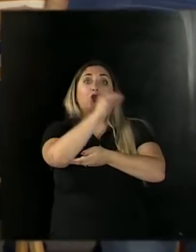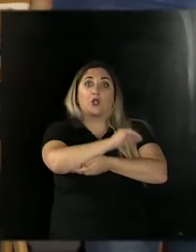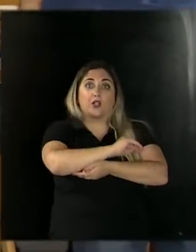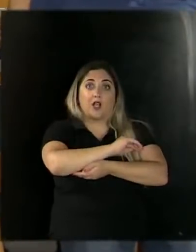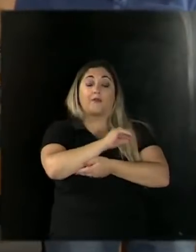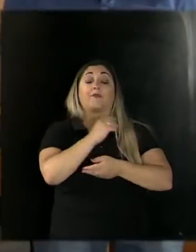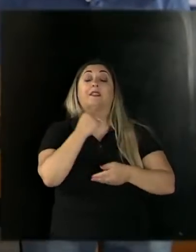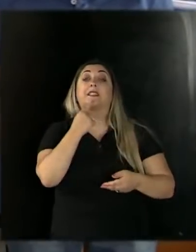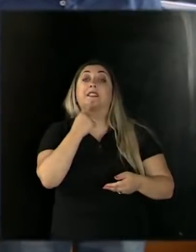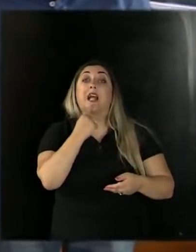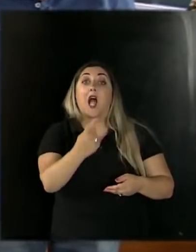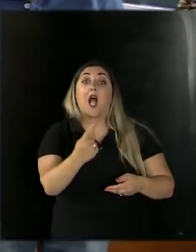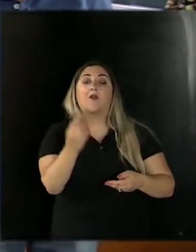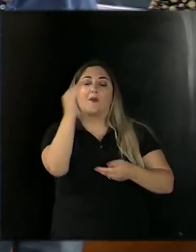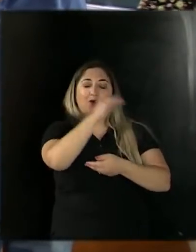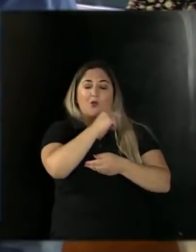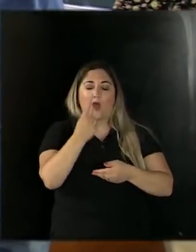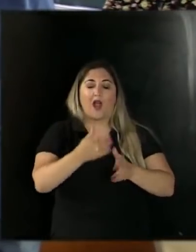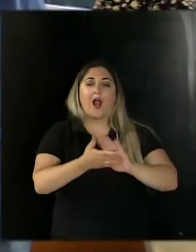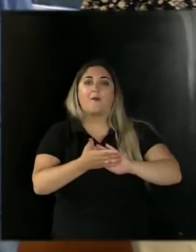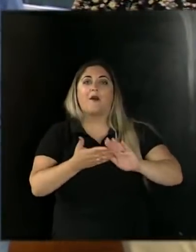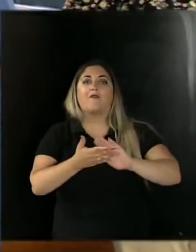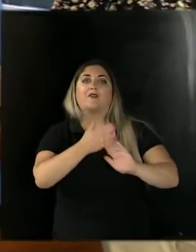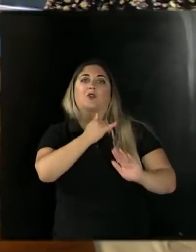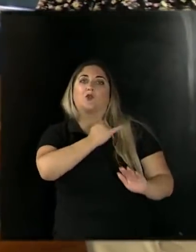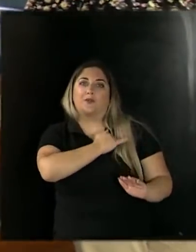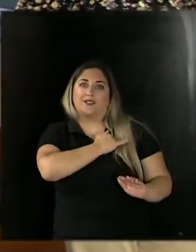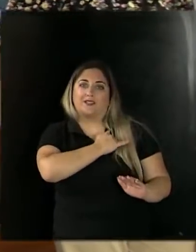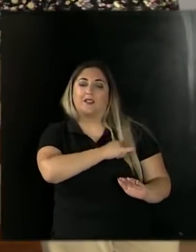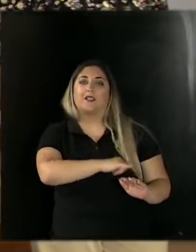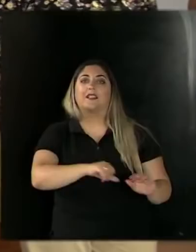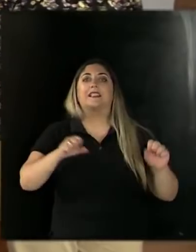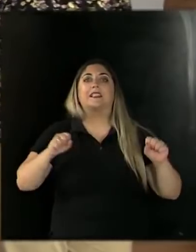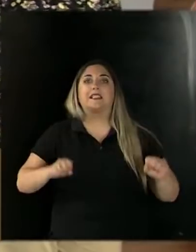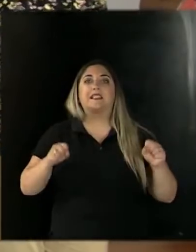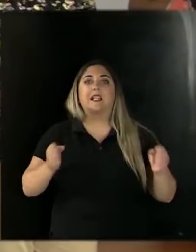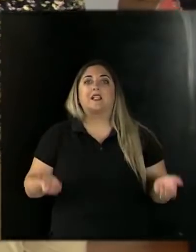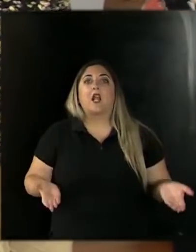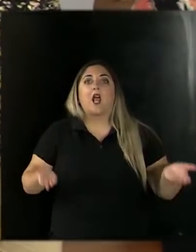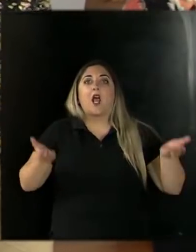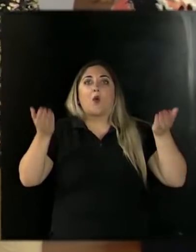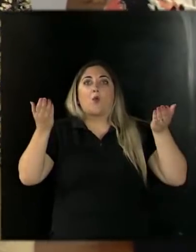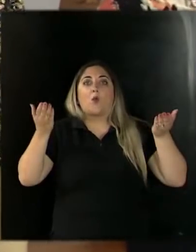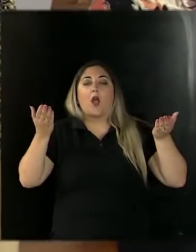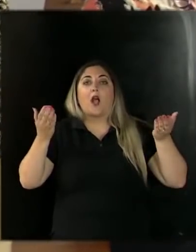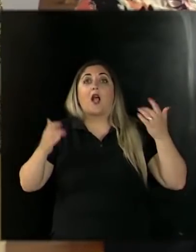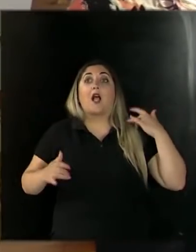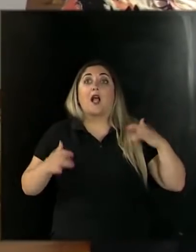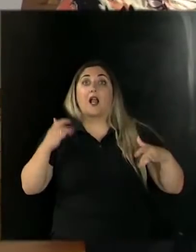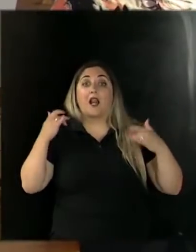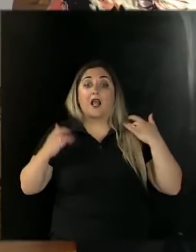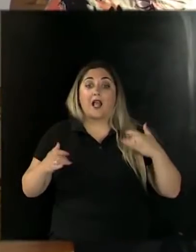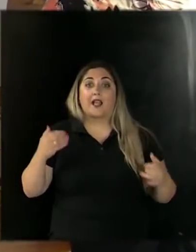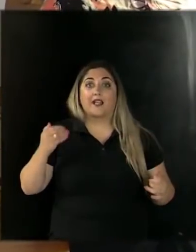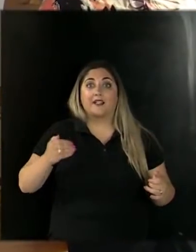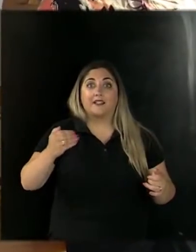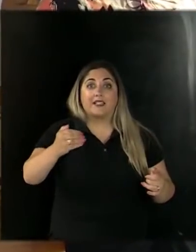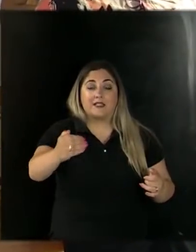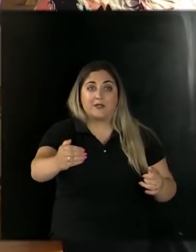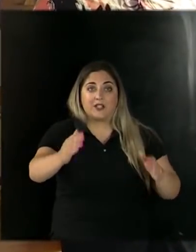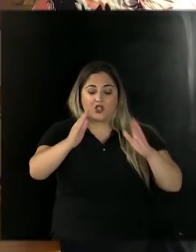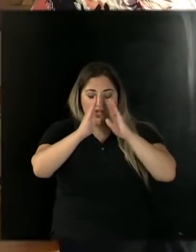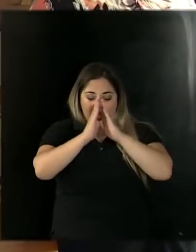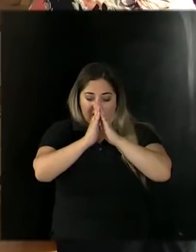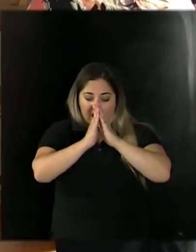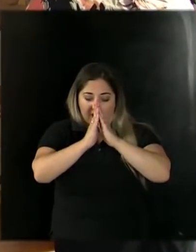Apostolika, nistqar ma' mudija waħda għal maħfra ta' dnubiet u nistenna l-qawma mill-imwiet u l-ħajja ta'